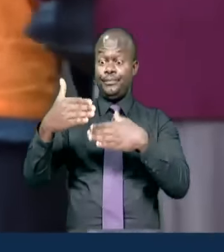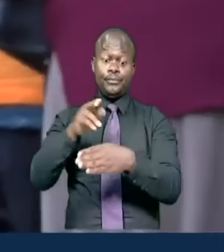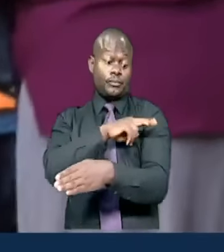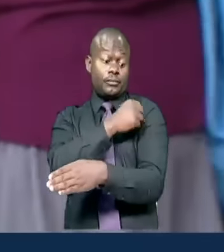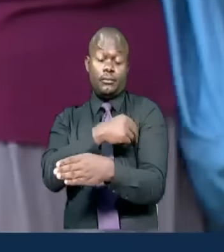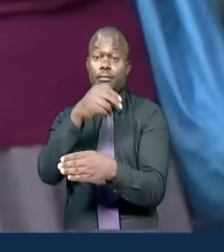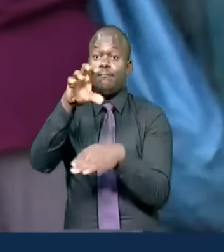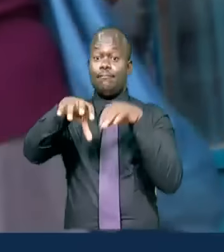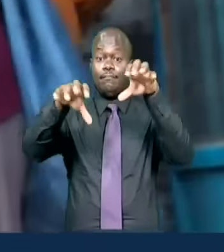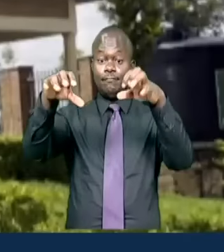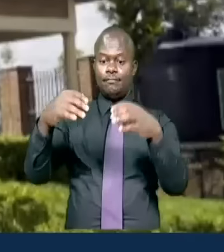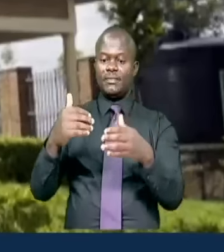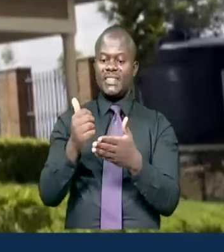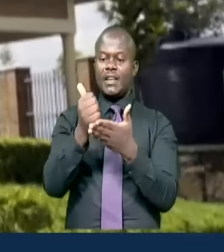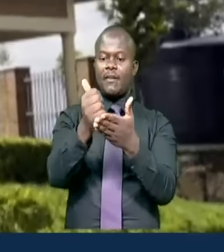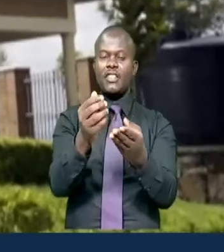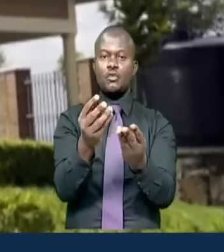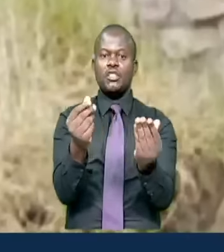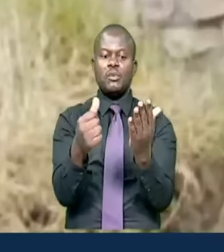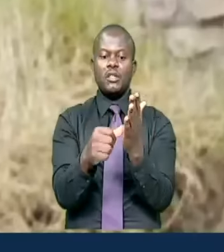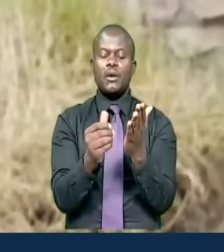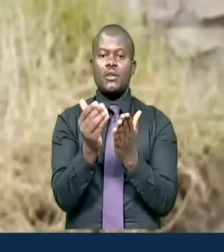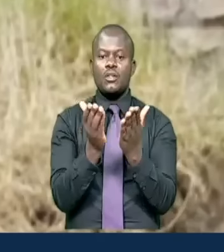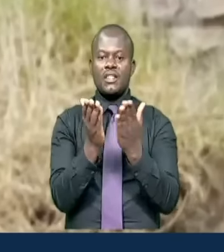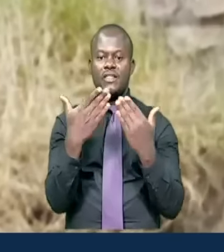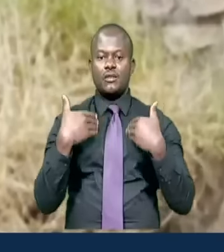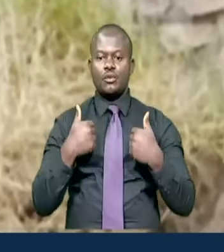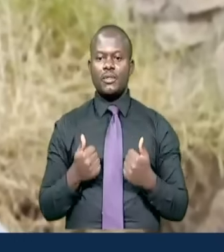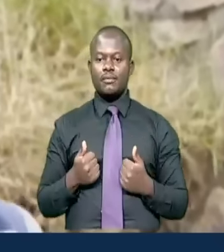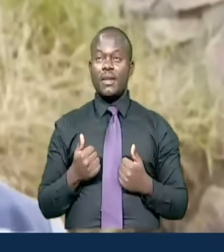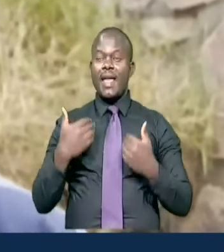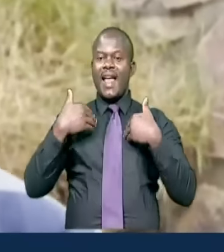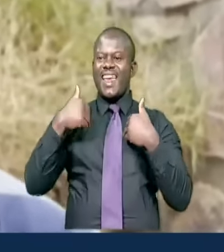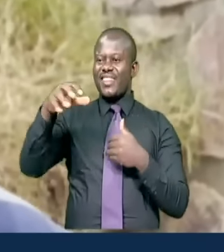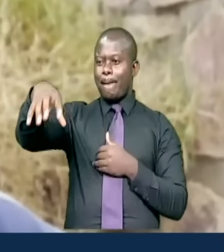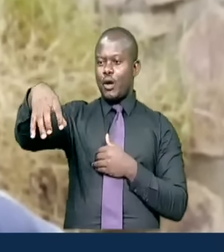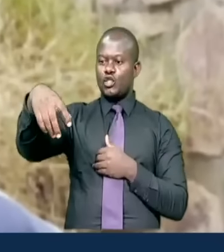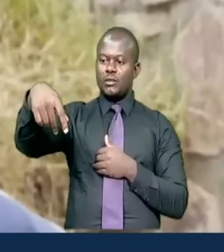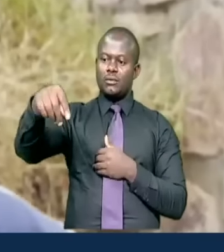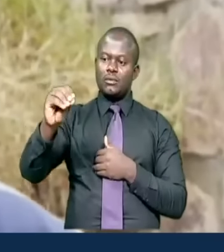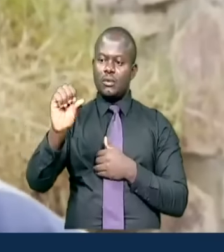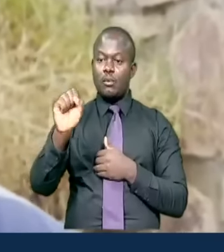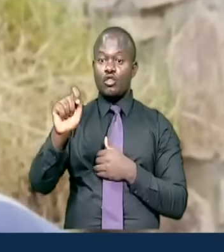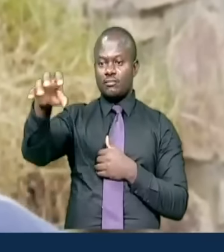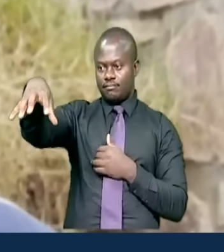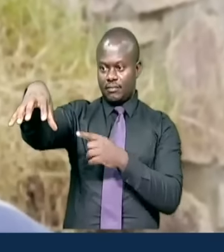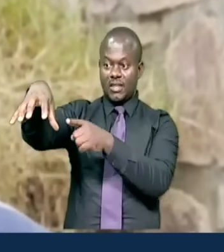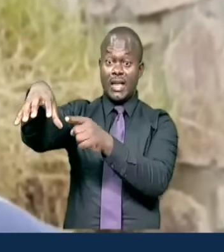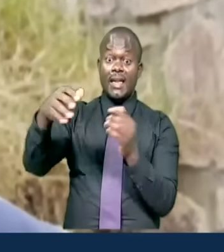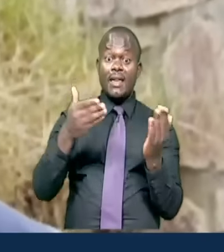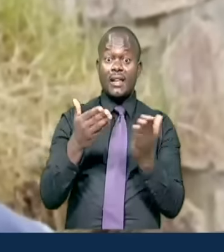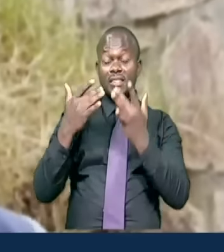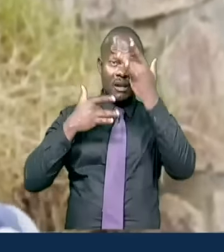yegerejwe bavuga ko yabaye igisubizo kuri serivisi z'ubuzima. Inoza poste de sante mundi cyo yagira gute idufashaho yakira